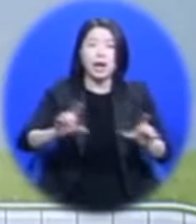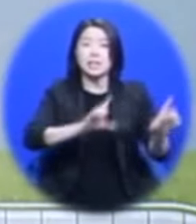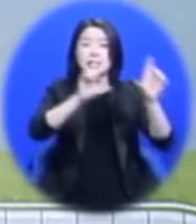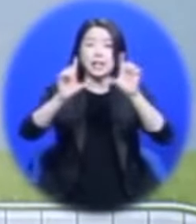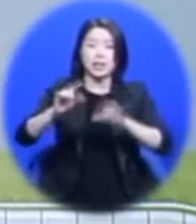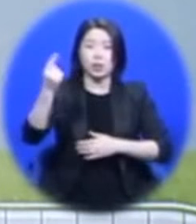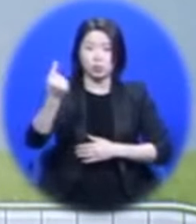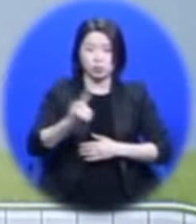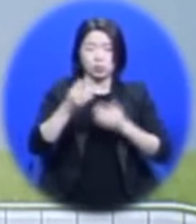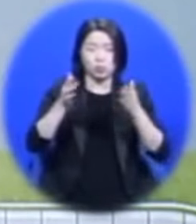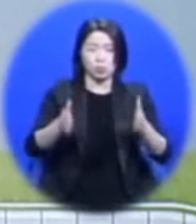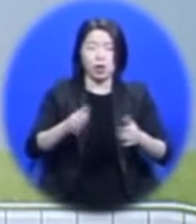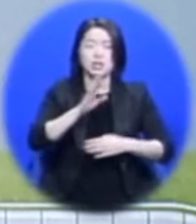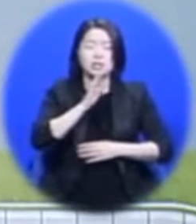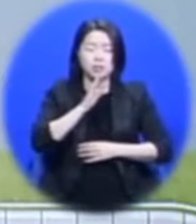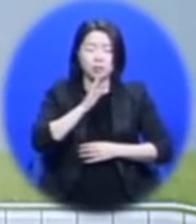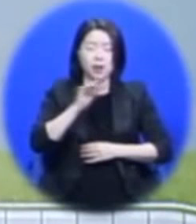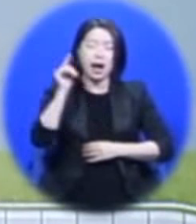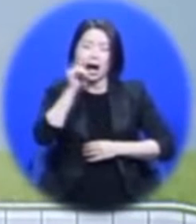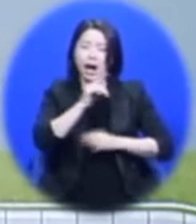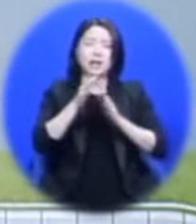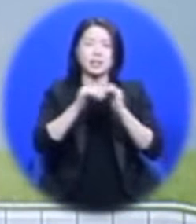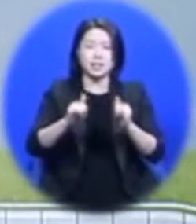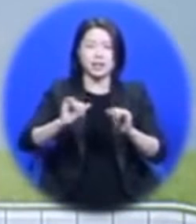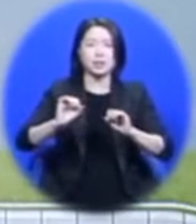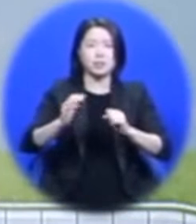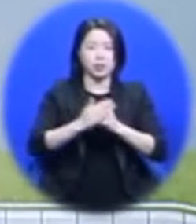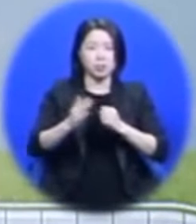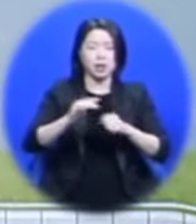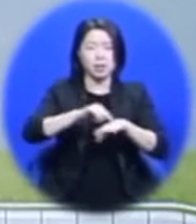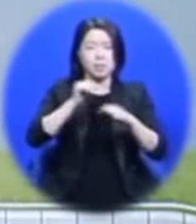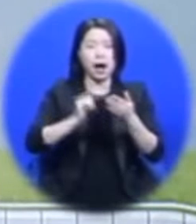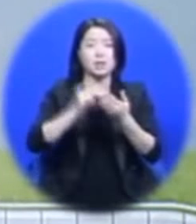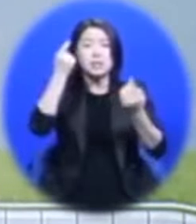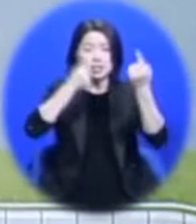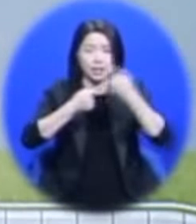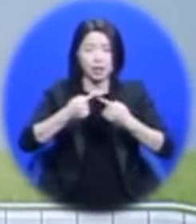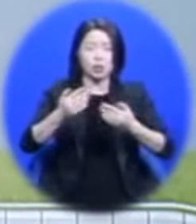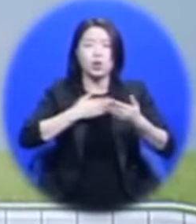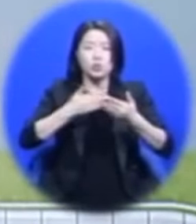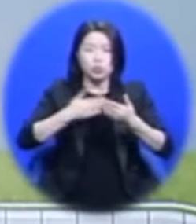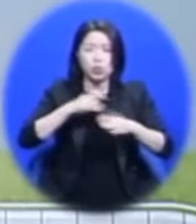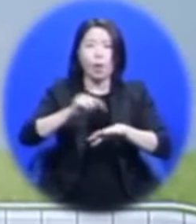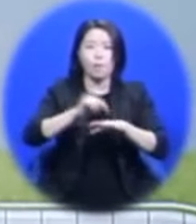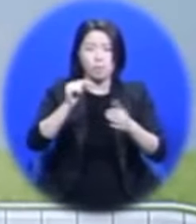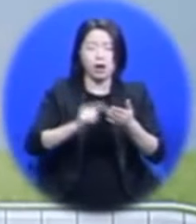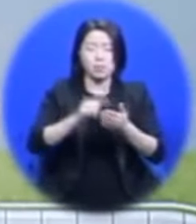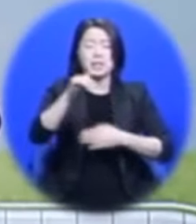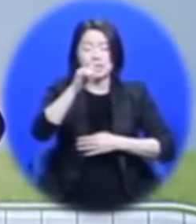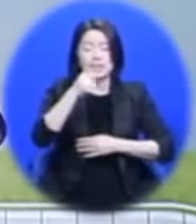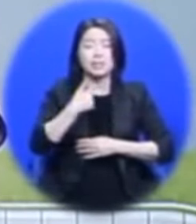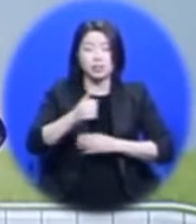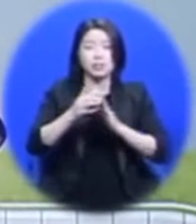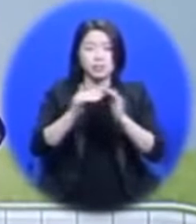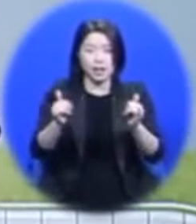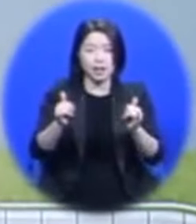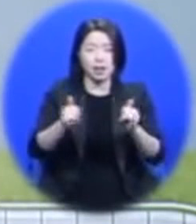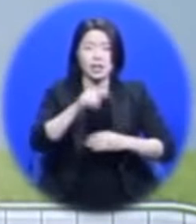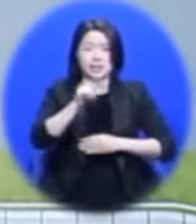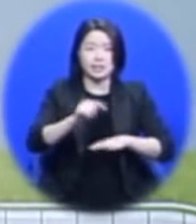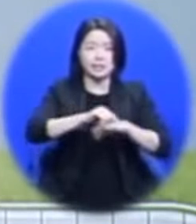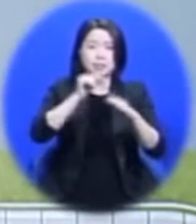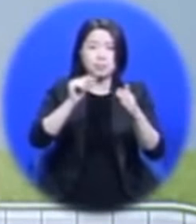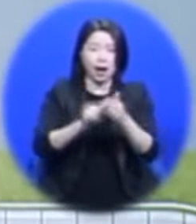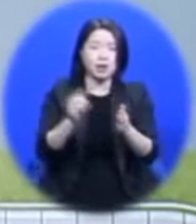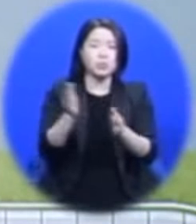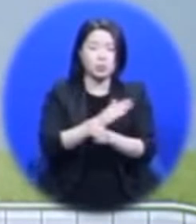동안에 정말 악한 사람으로 인해서 마음이 상하고 또 두려운 마음이 있었던 사람들, 그